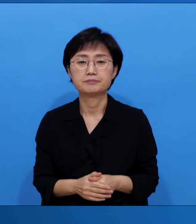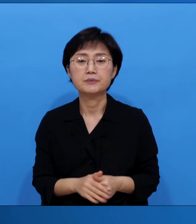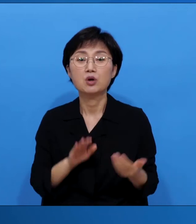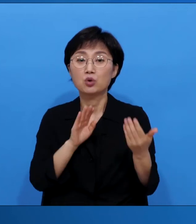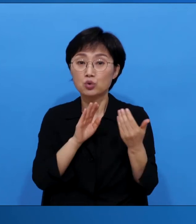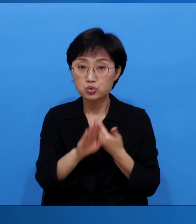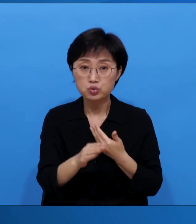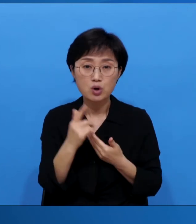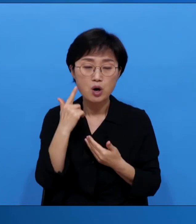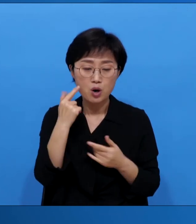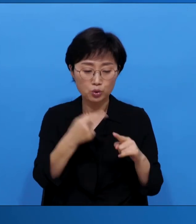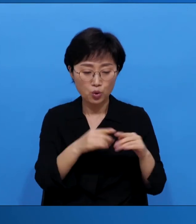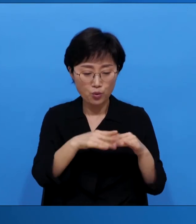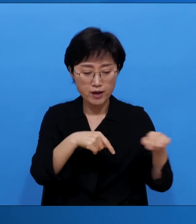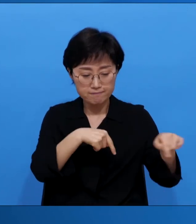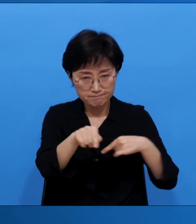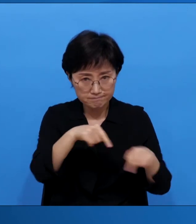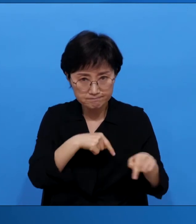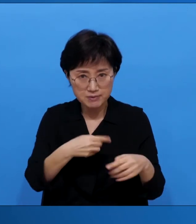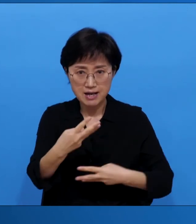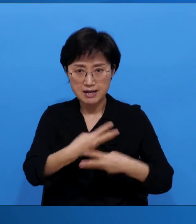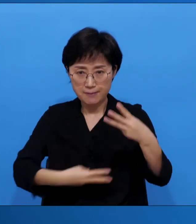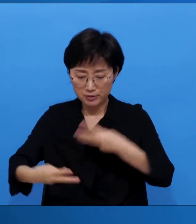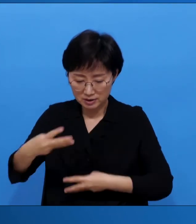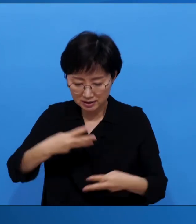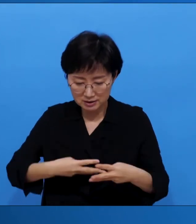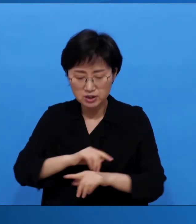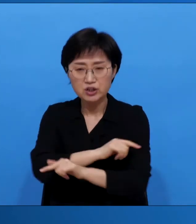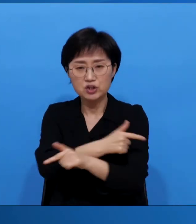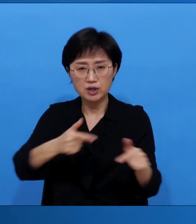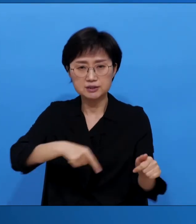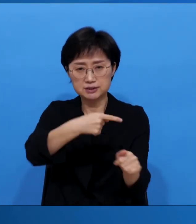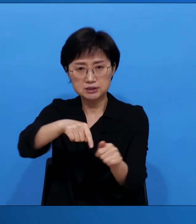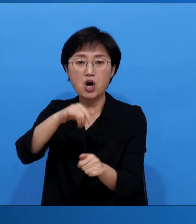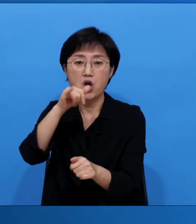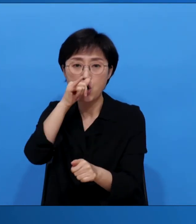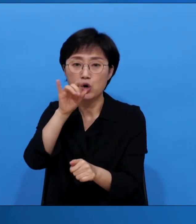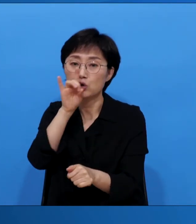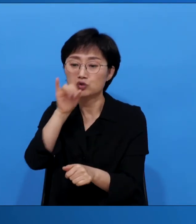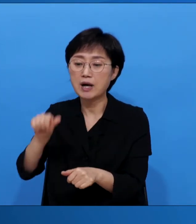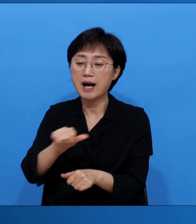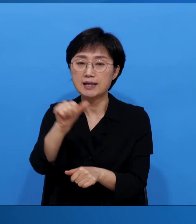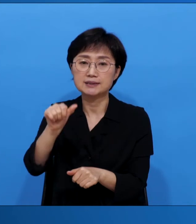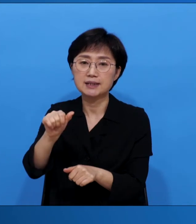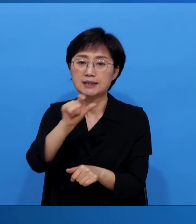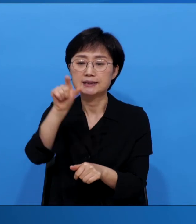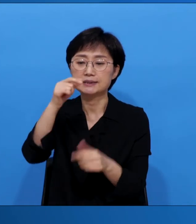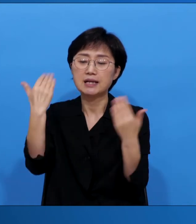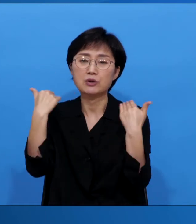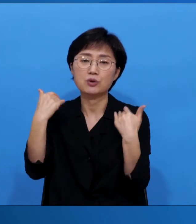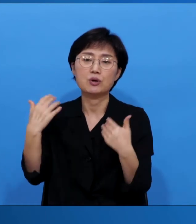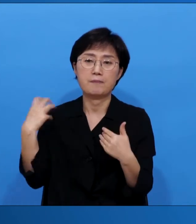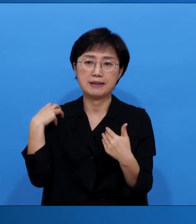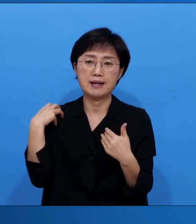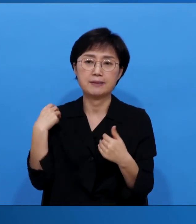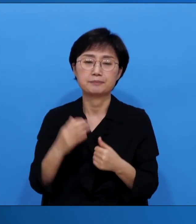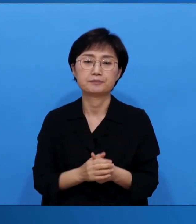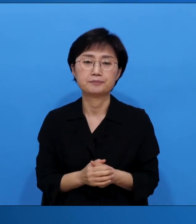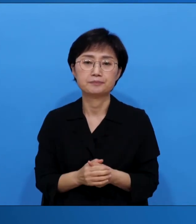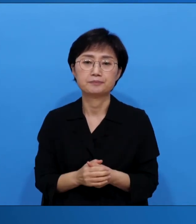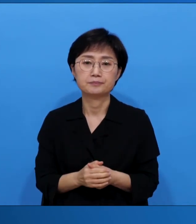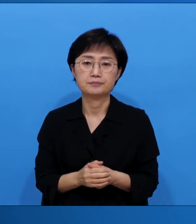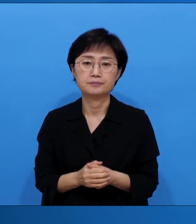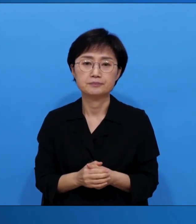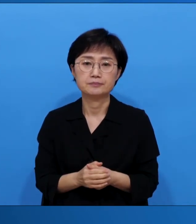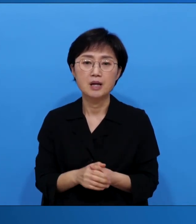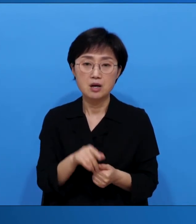이후 목회 사역 및 랩넌트와 전문교회 사역, 그리고 중앙아시아 연합신학교를 맡아 사역하고 계십니다. 알마티 임마누엘